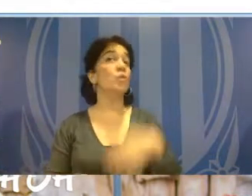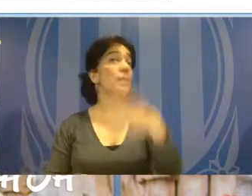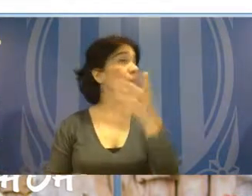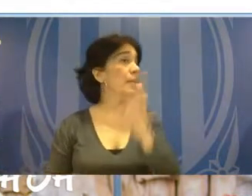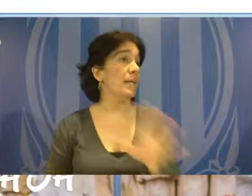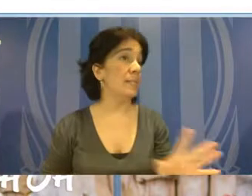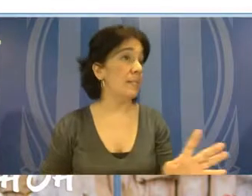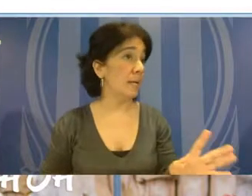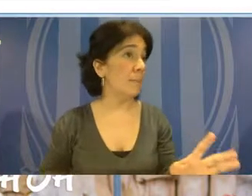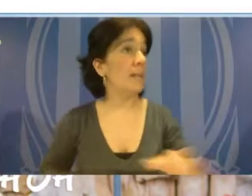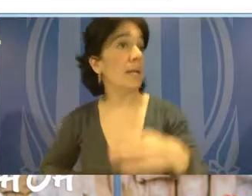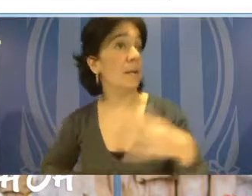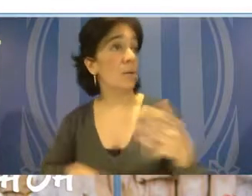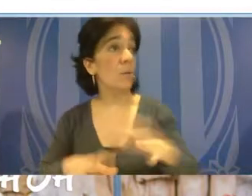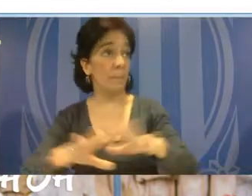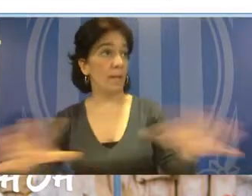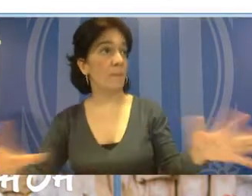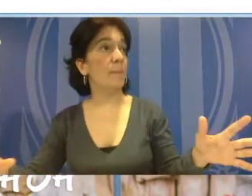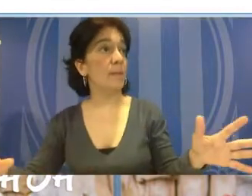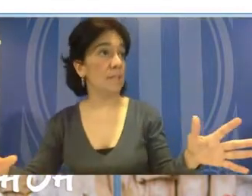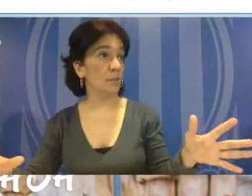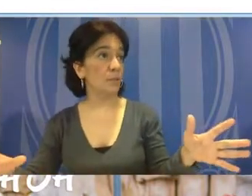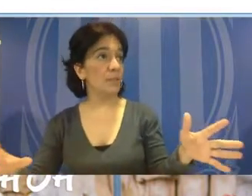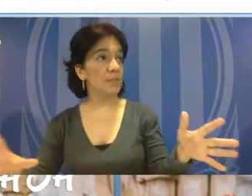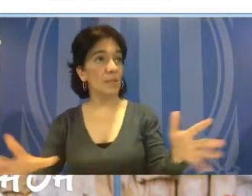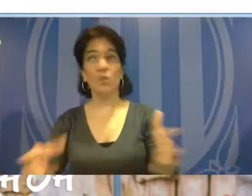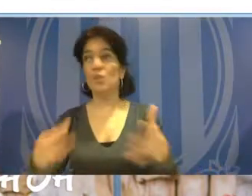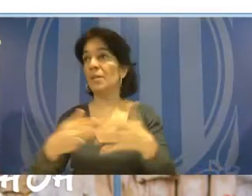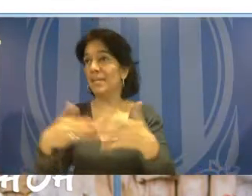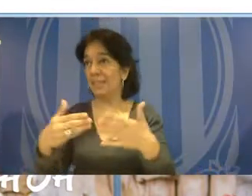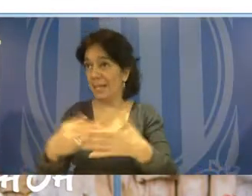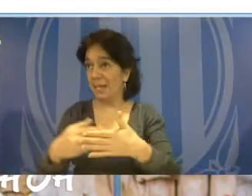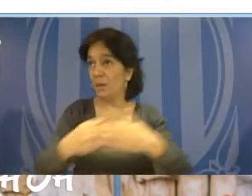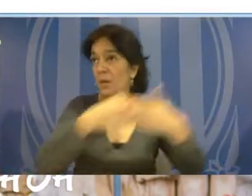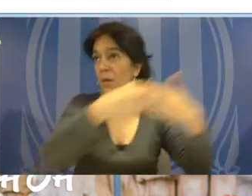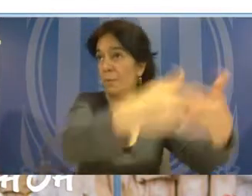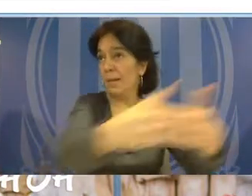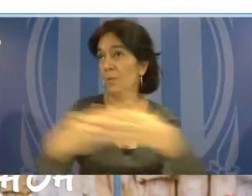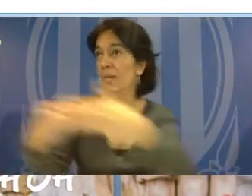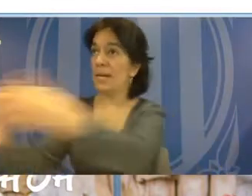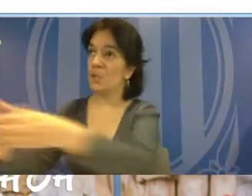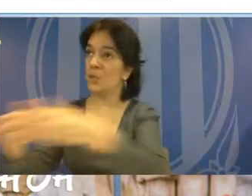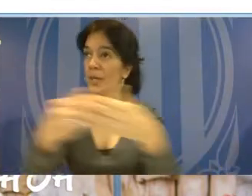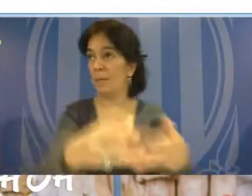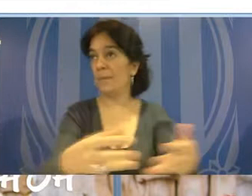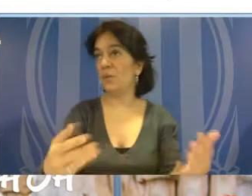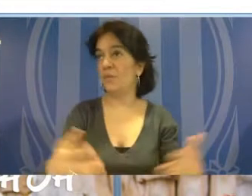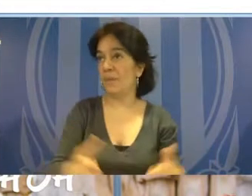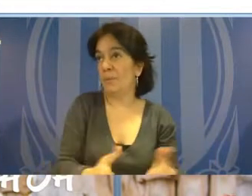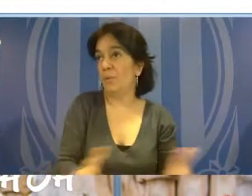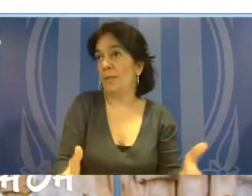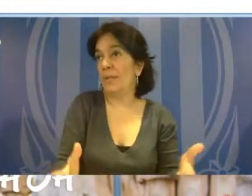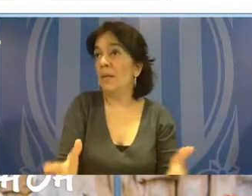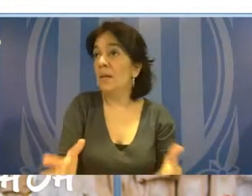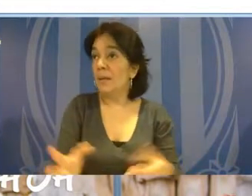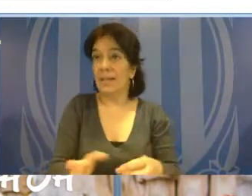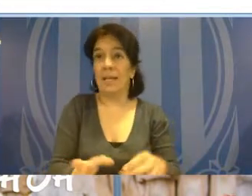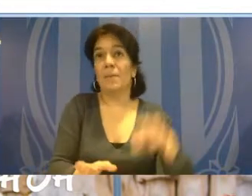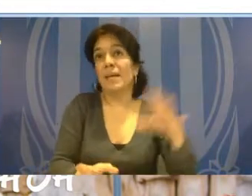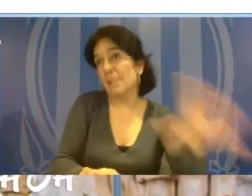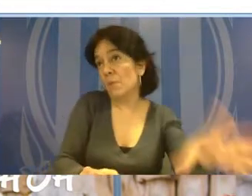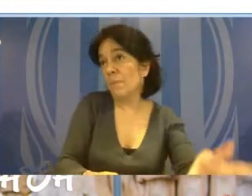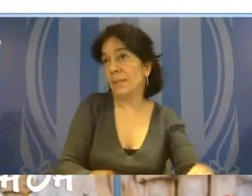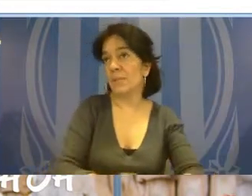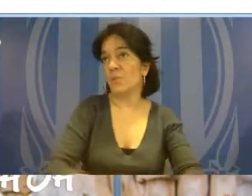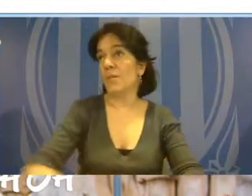No us he parlat d'Instagram perquè realment quan parlem amb el sector turístic no ens serveix tant per donar ressò ràpid com fem amb Twitter, que tenim